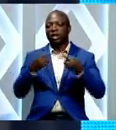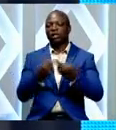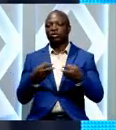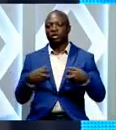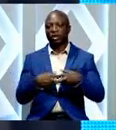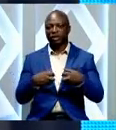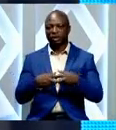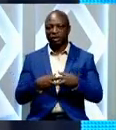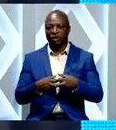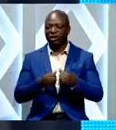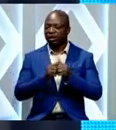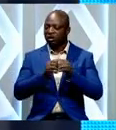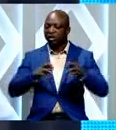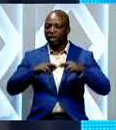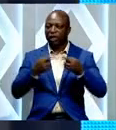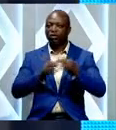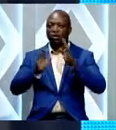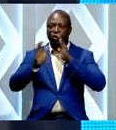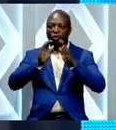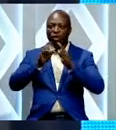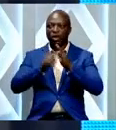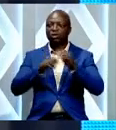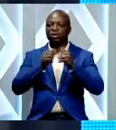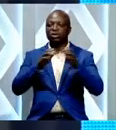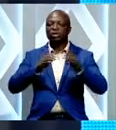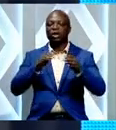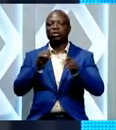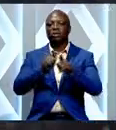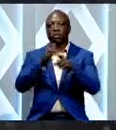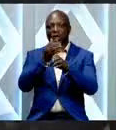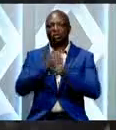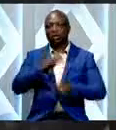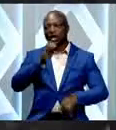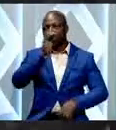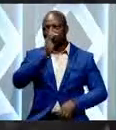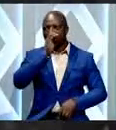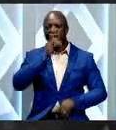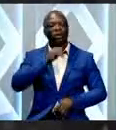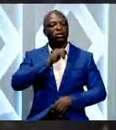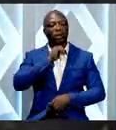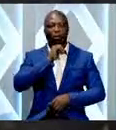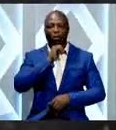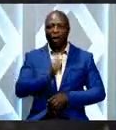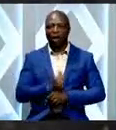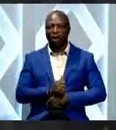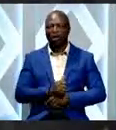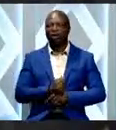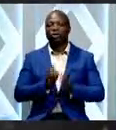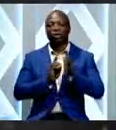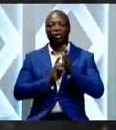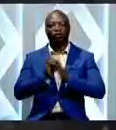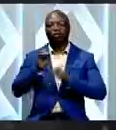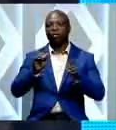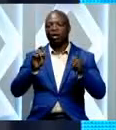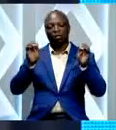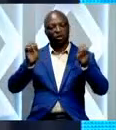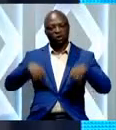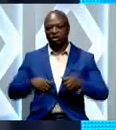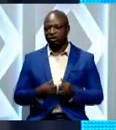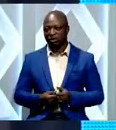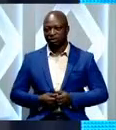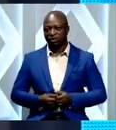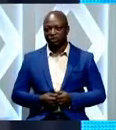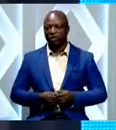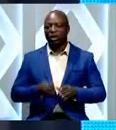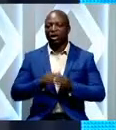d'électricité, sans réseau de communication, sans approvisionnement en eau, il n'y a évidemment pas de développement possible.